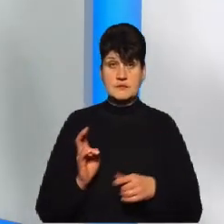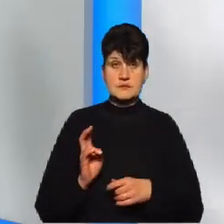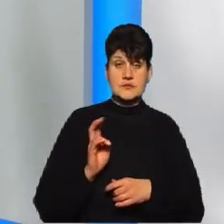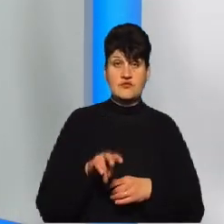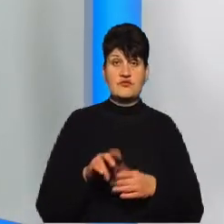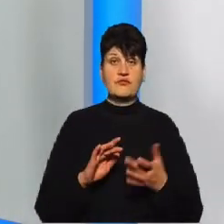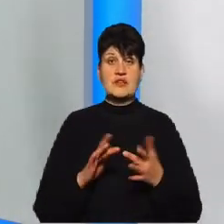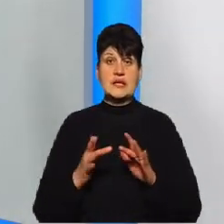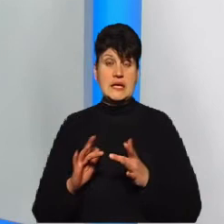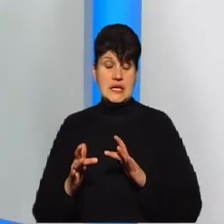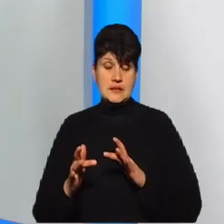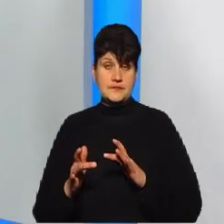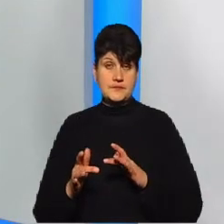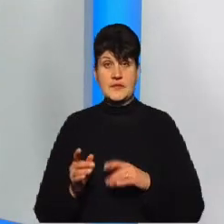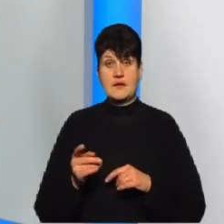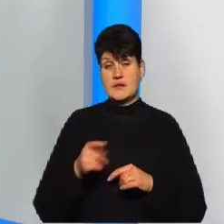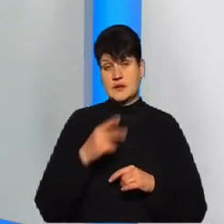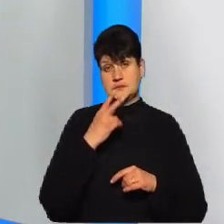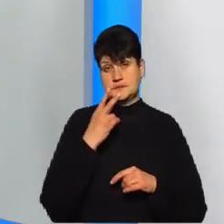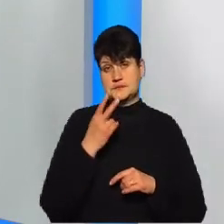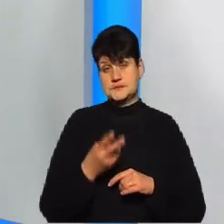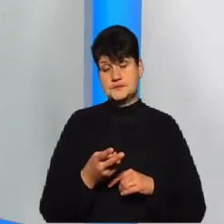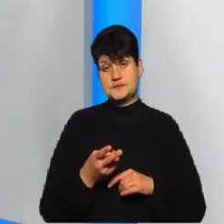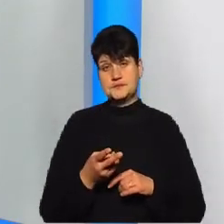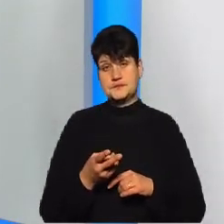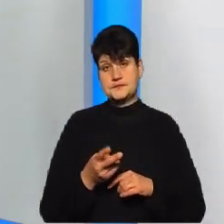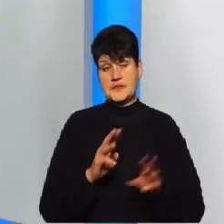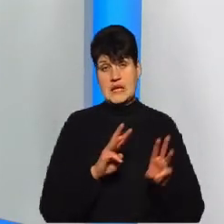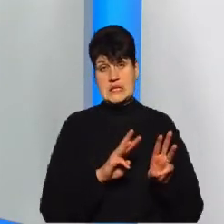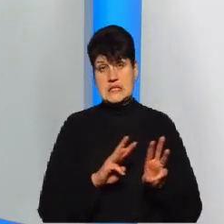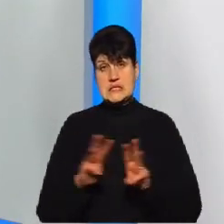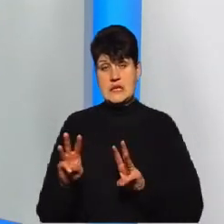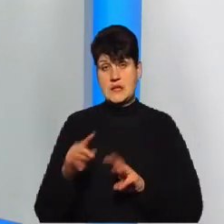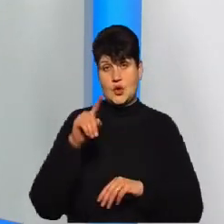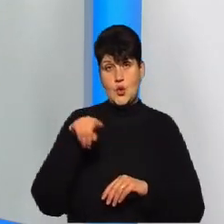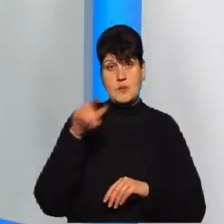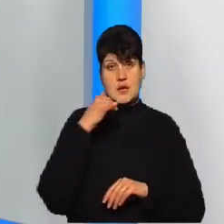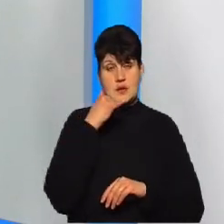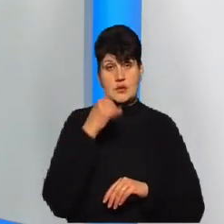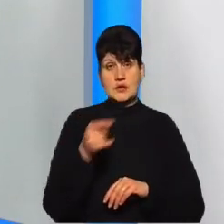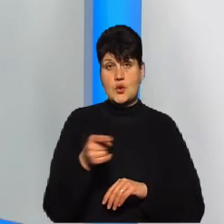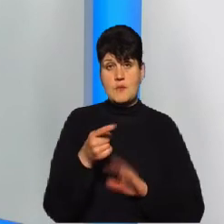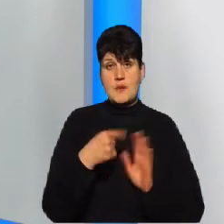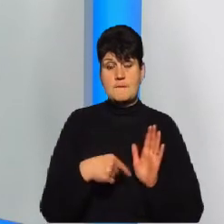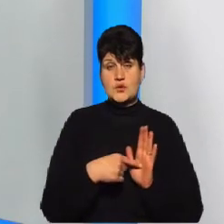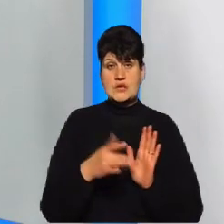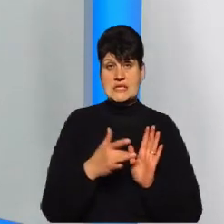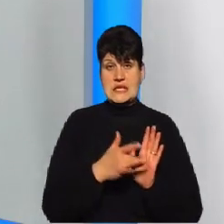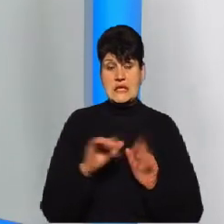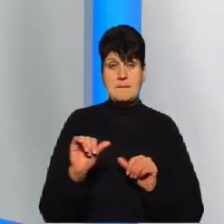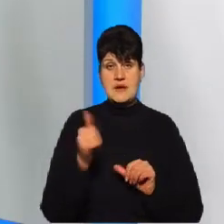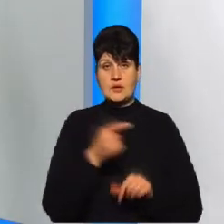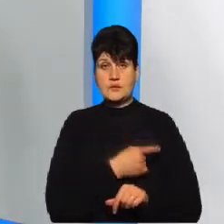ви заходите на сайт, є номер телефону Тернопільського міського центру первинної